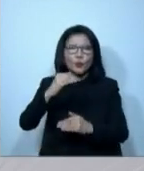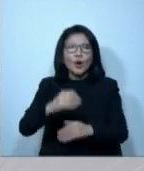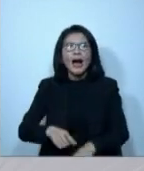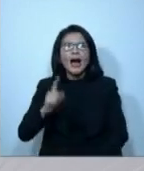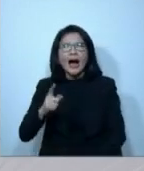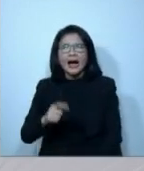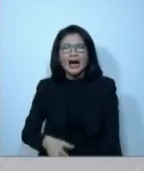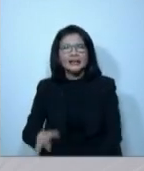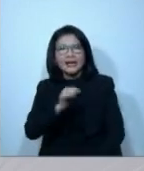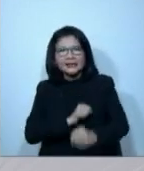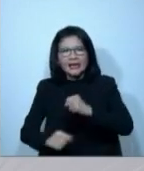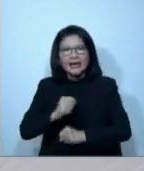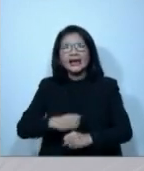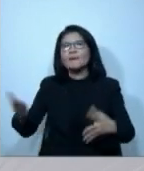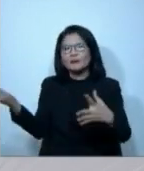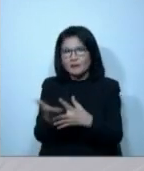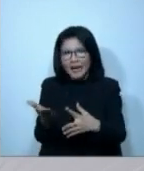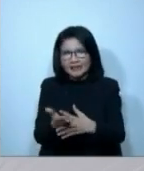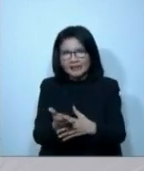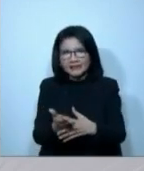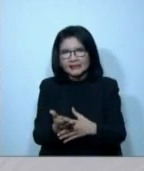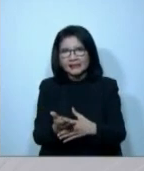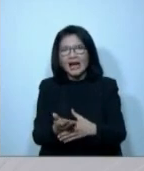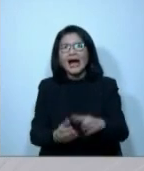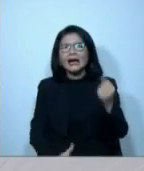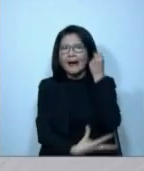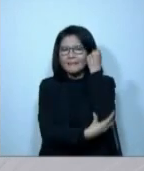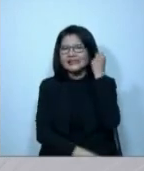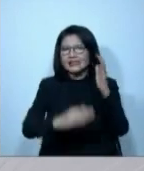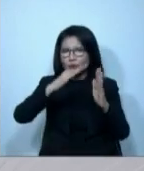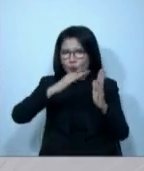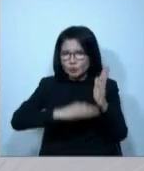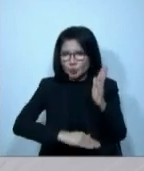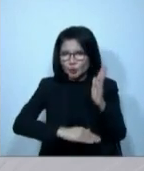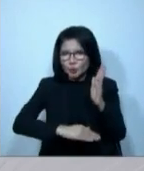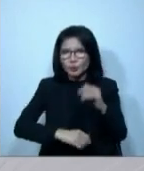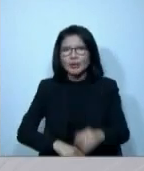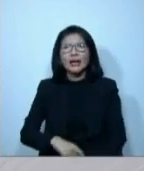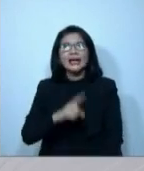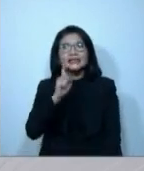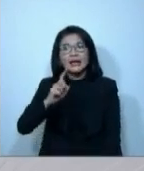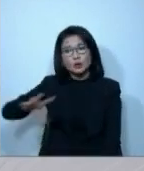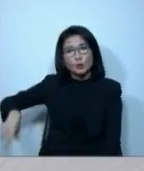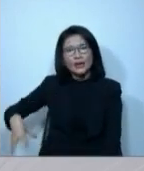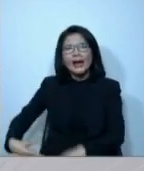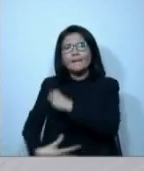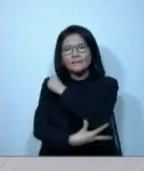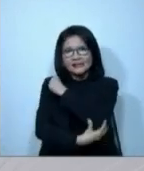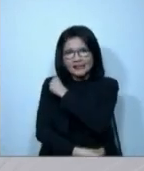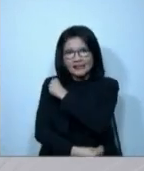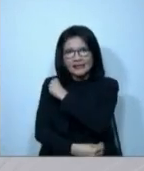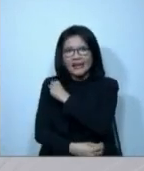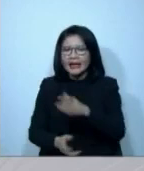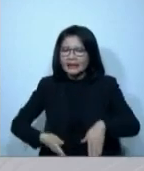juga tindakan afirmasi sekaligus untuk menurunkan kemiskinan adalah setiap satu keluarga miskin kita